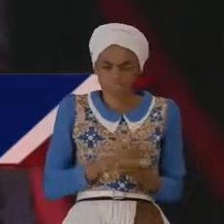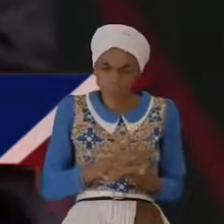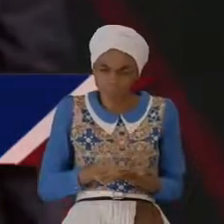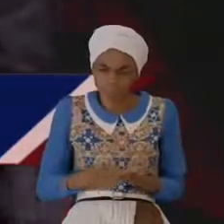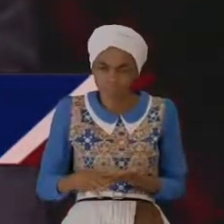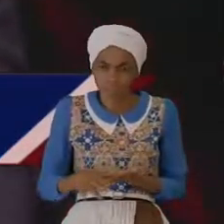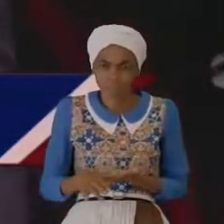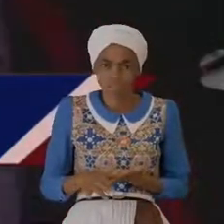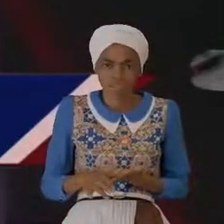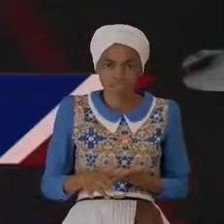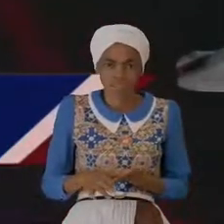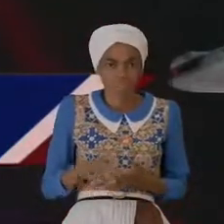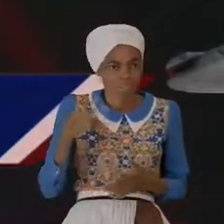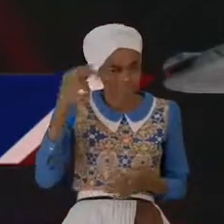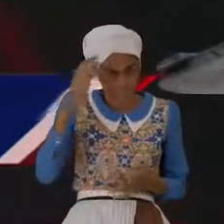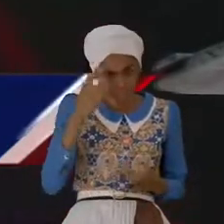avons raison?